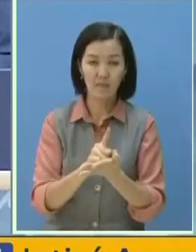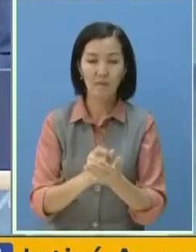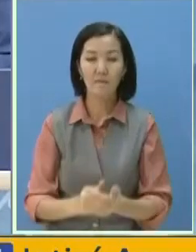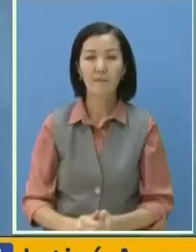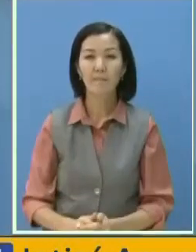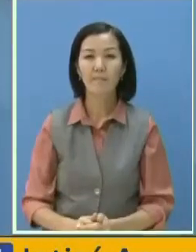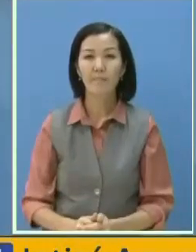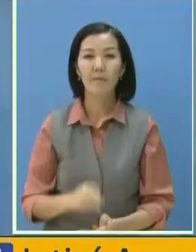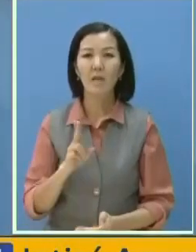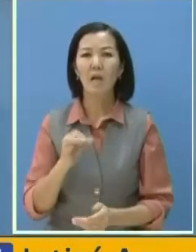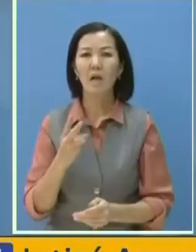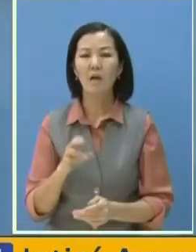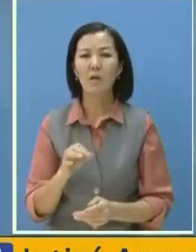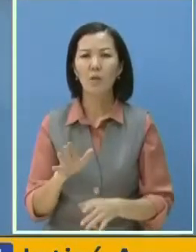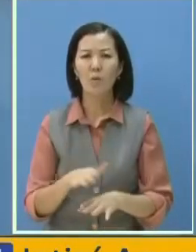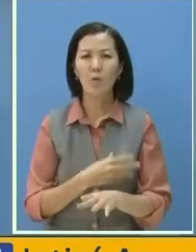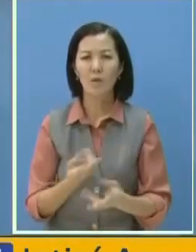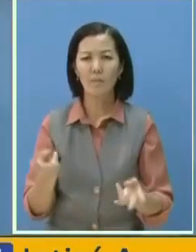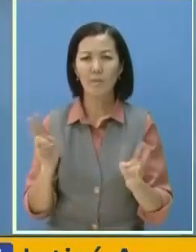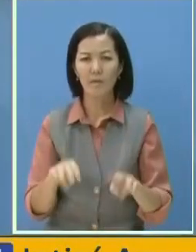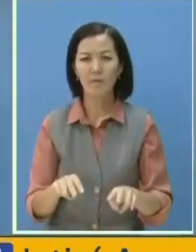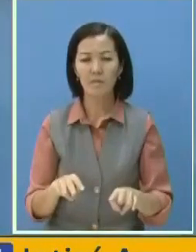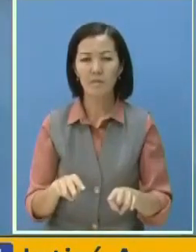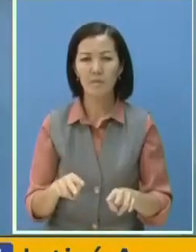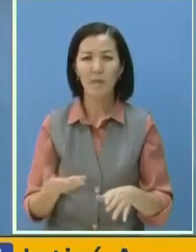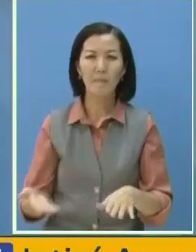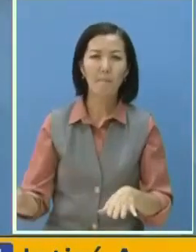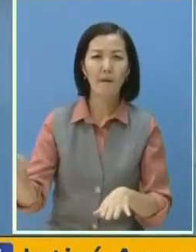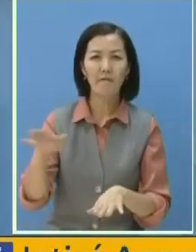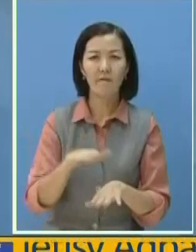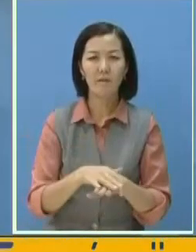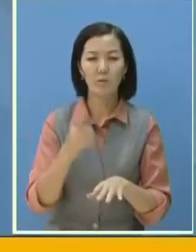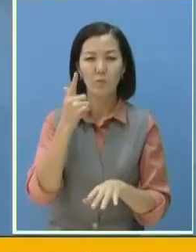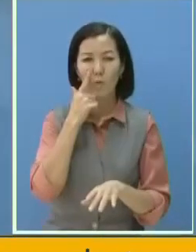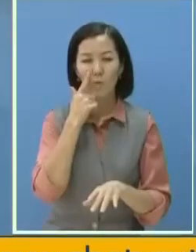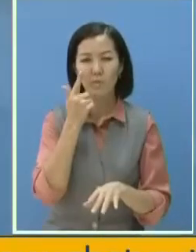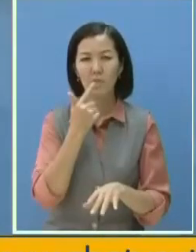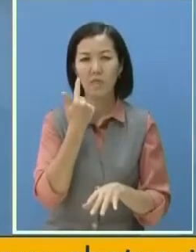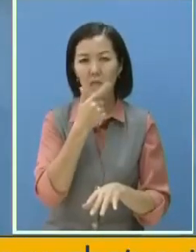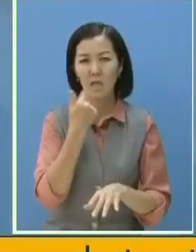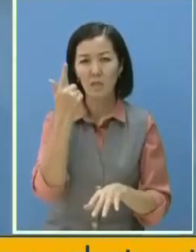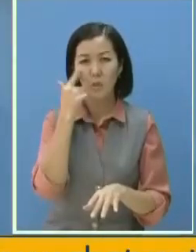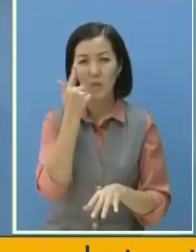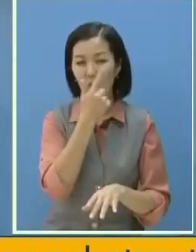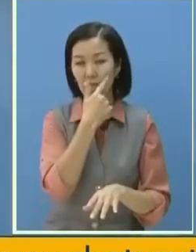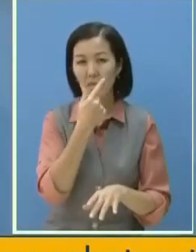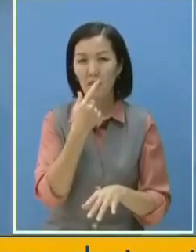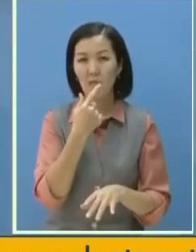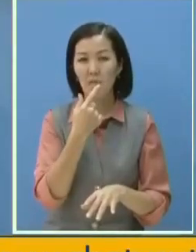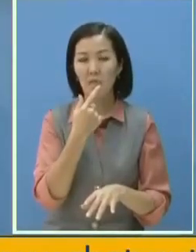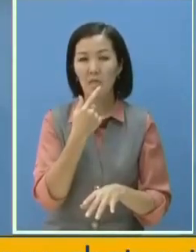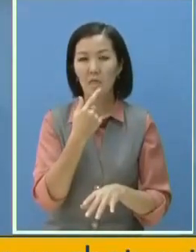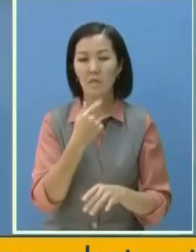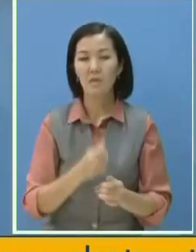Как долго вирус может оставаться на поверхности слизистой оболочки, носа, глаз наших? Как долго мы можем являться их